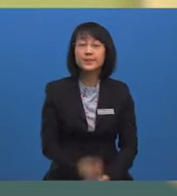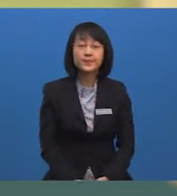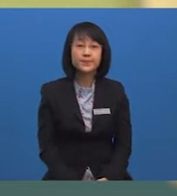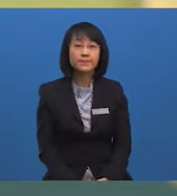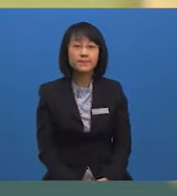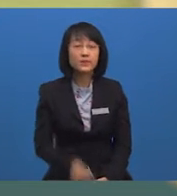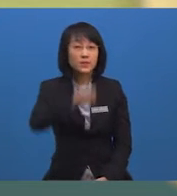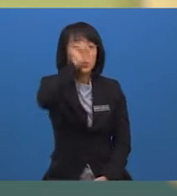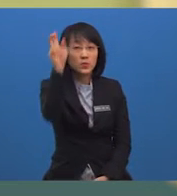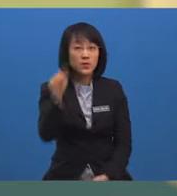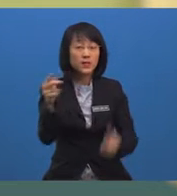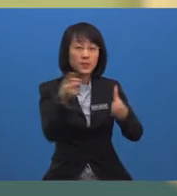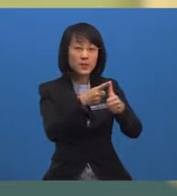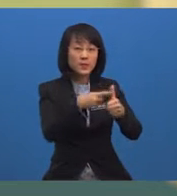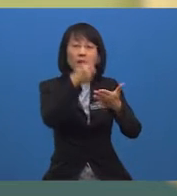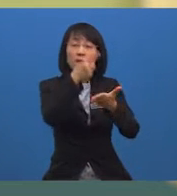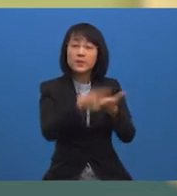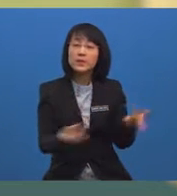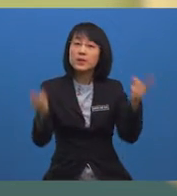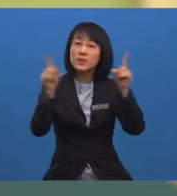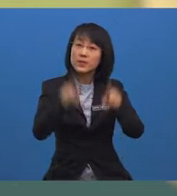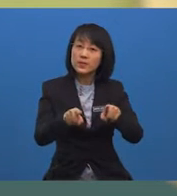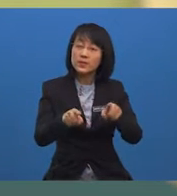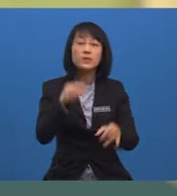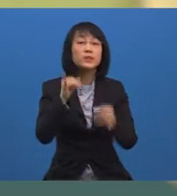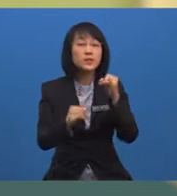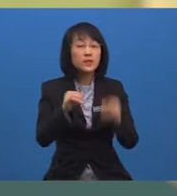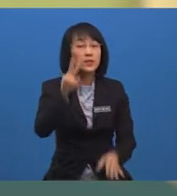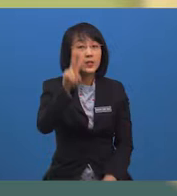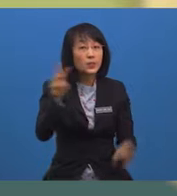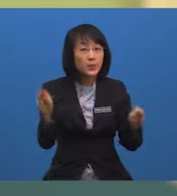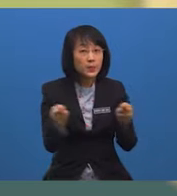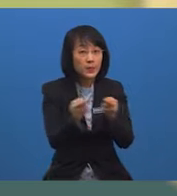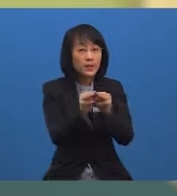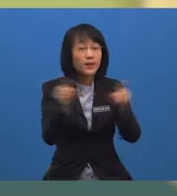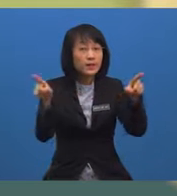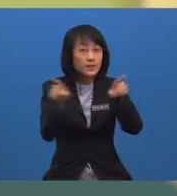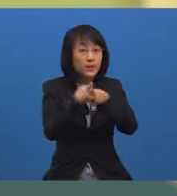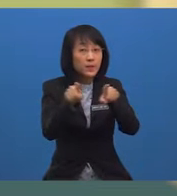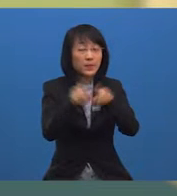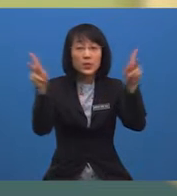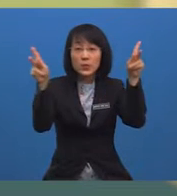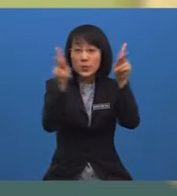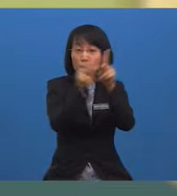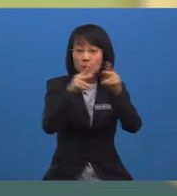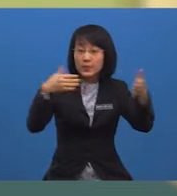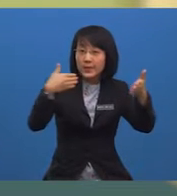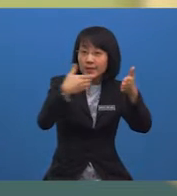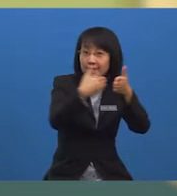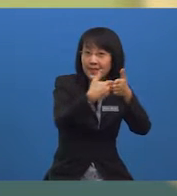Soalan pertama, apakah akan berlaku jika dua magnet yang sama kutub